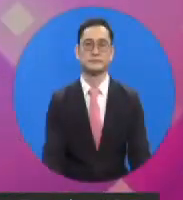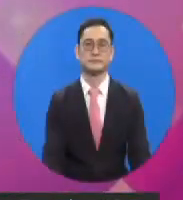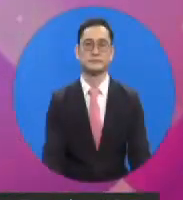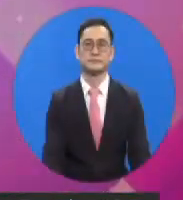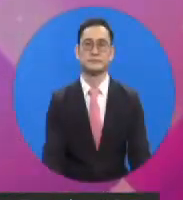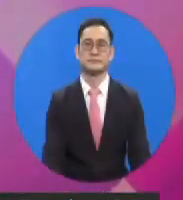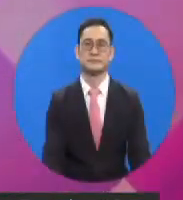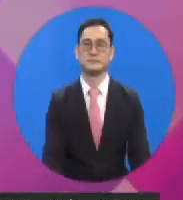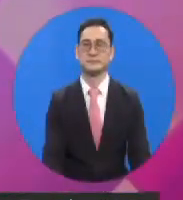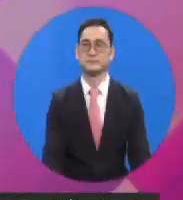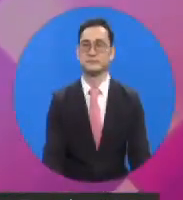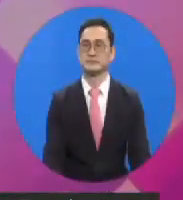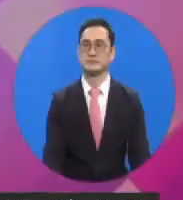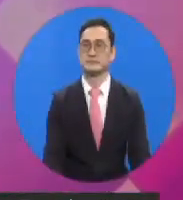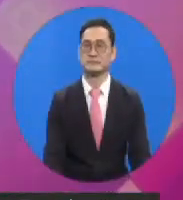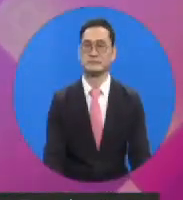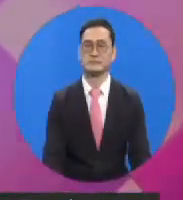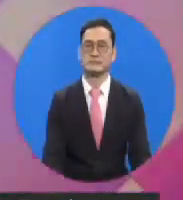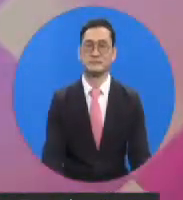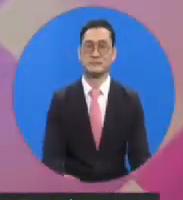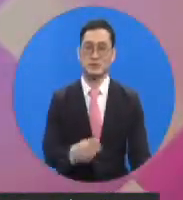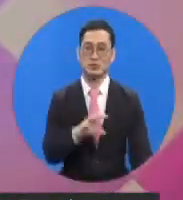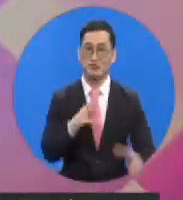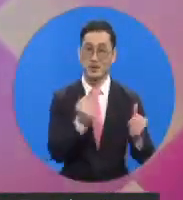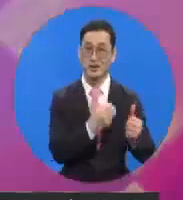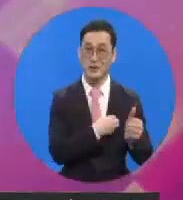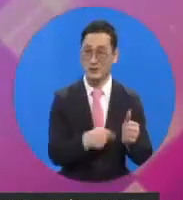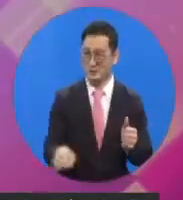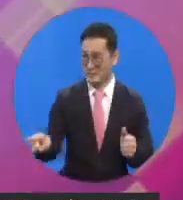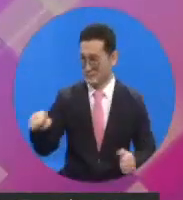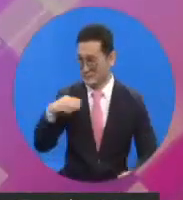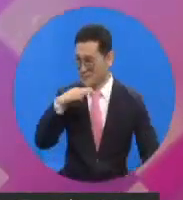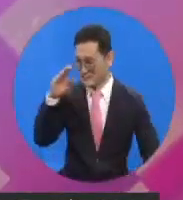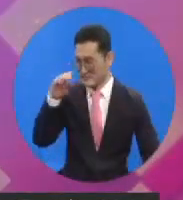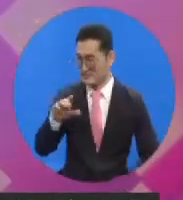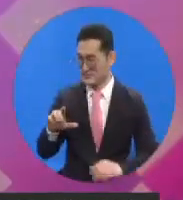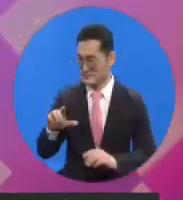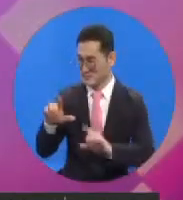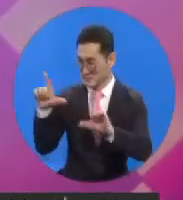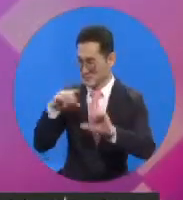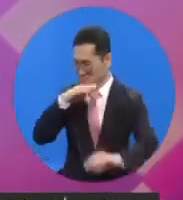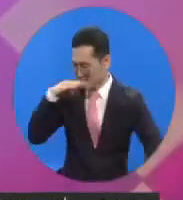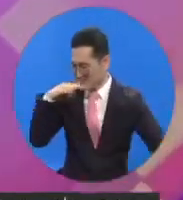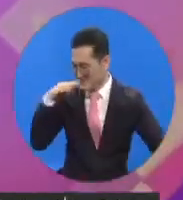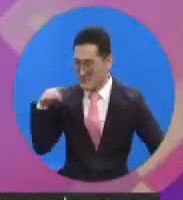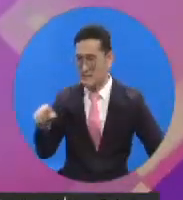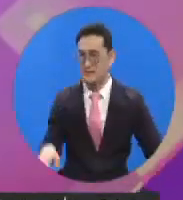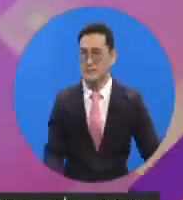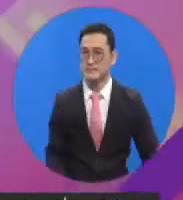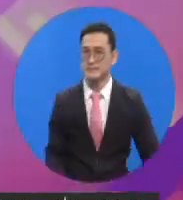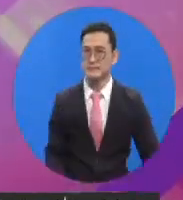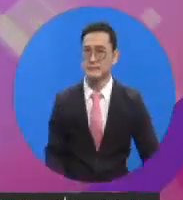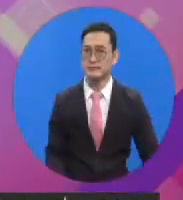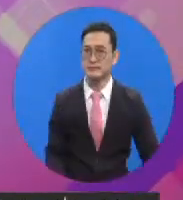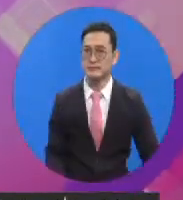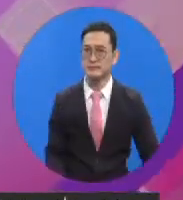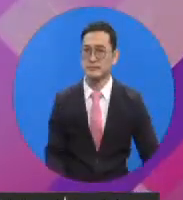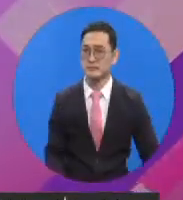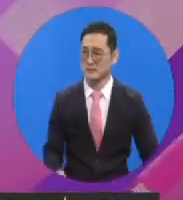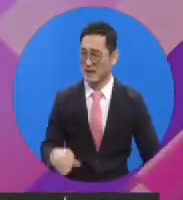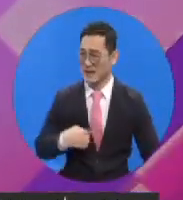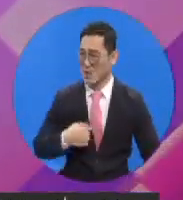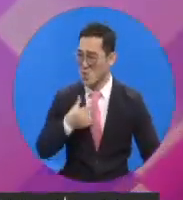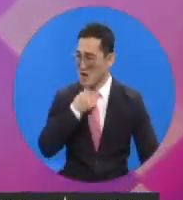박봉계인이 자세 똑바로 고쳐 앉으라라고 지적하면서 목소리를 높이면서 검찰총장이 그래서 안 된다. 선택적 정의만을 택해서 안